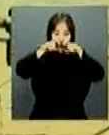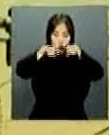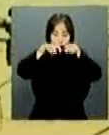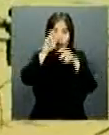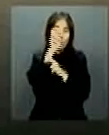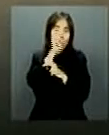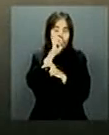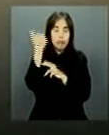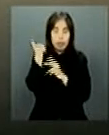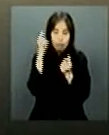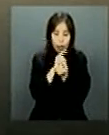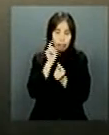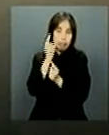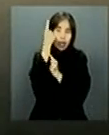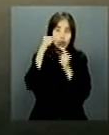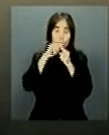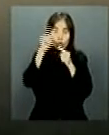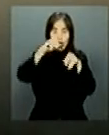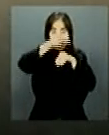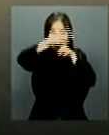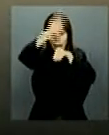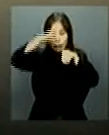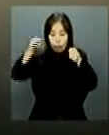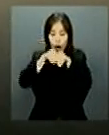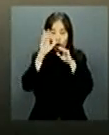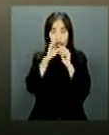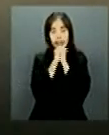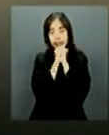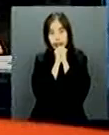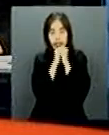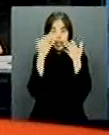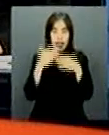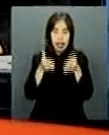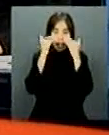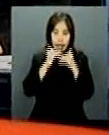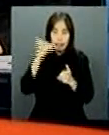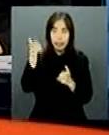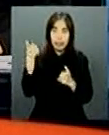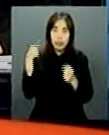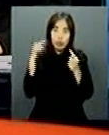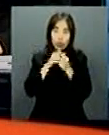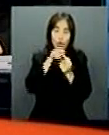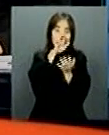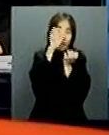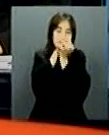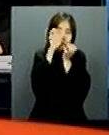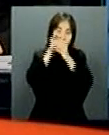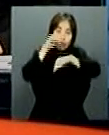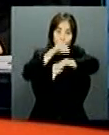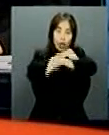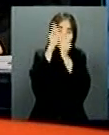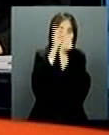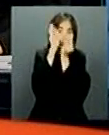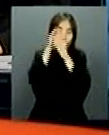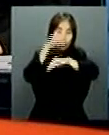ะอาศัยอยู่แถบภูเขาในมณฑลยูนนานของจีนนอกจากนี้นะคะก็ยังพบว่ามีตุ๊กแกสายพันธุ์ใหม่ที่พบบนเกา